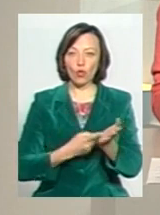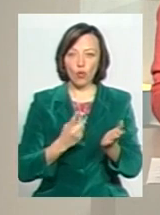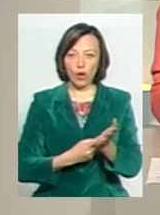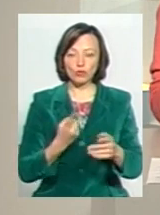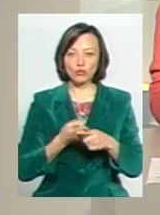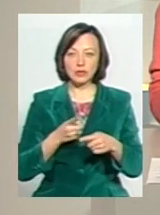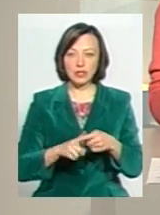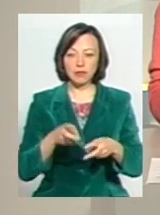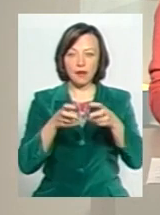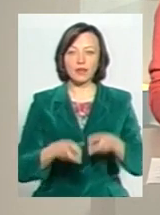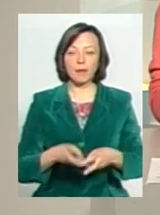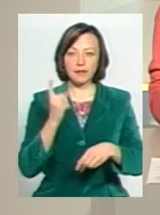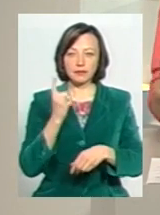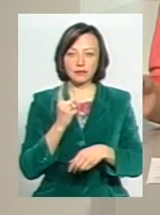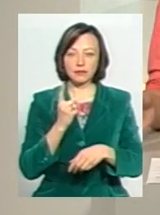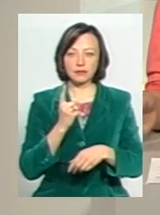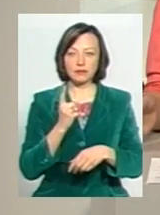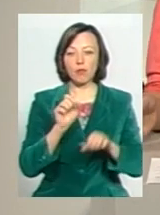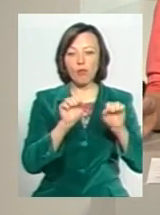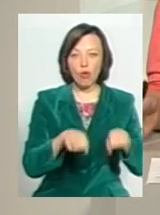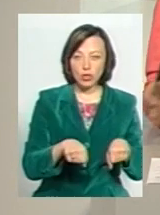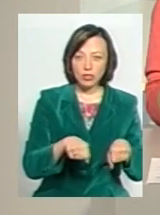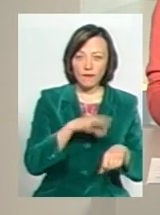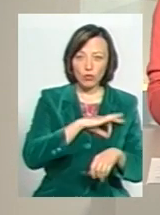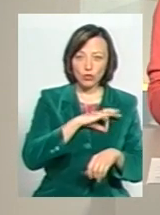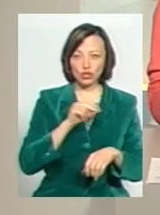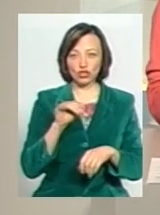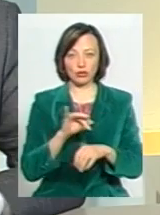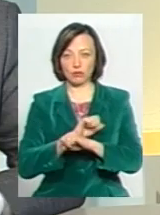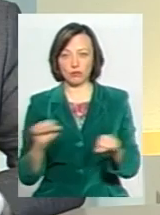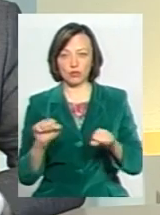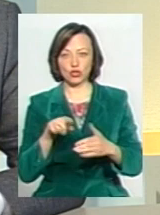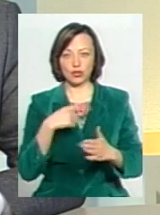щоб цим ліфтам вже нарешті сказати, можна їх експлуатувати чи не можна?